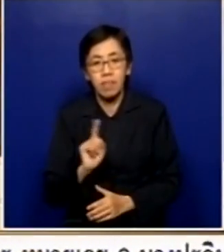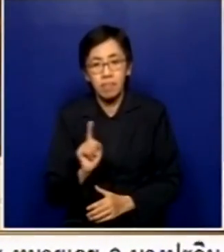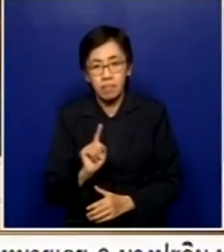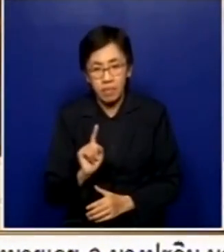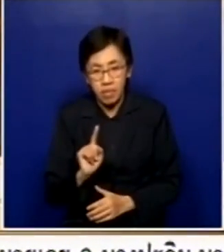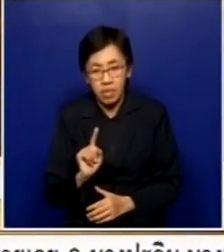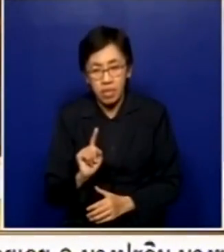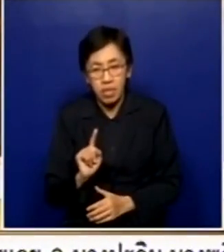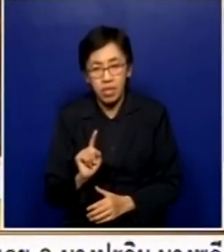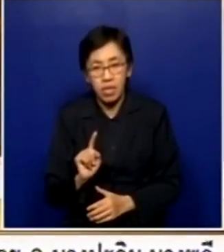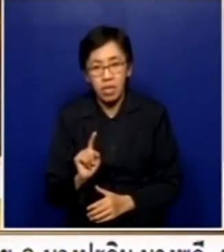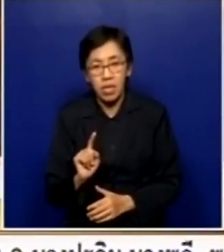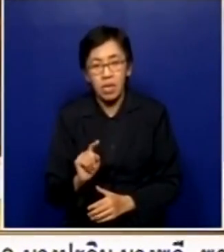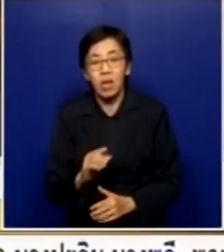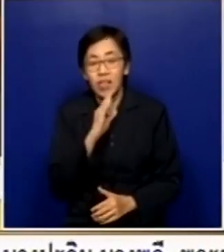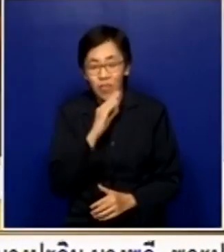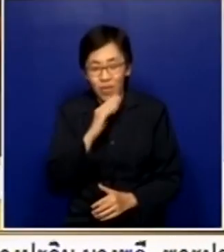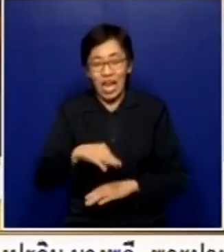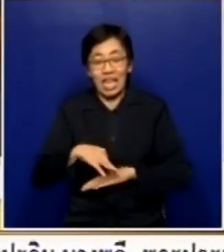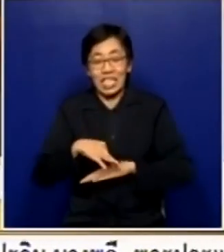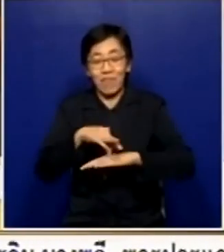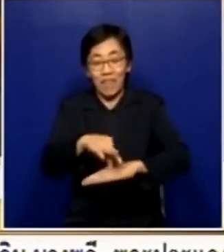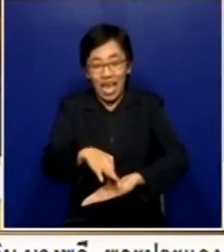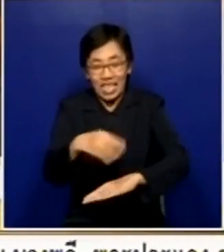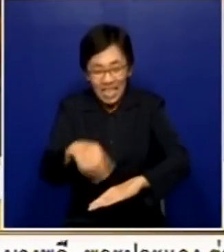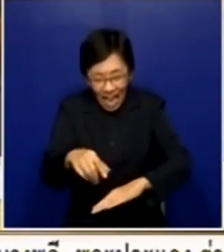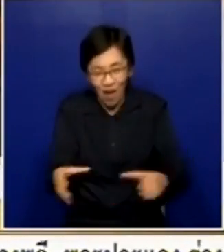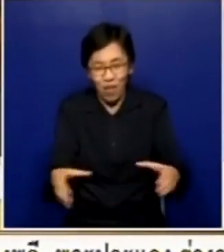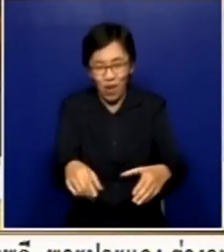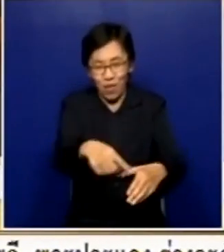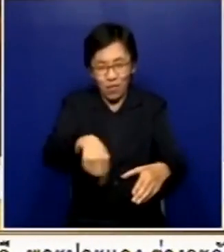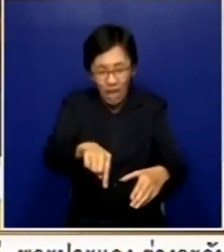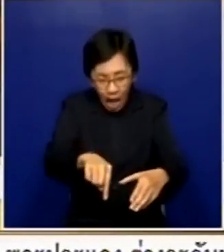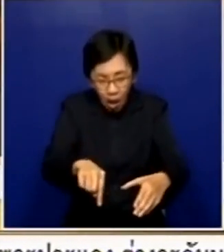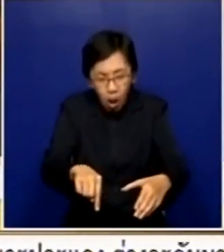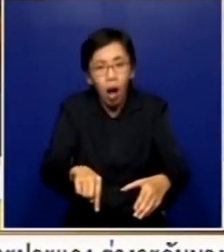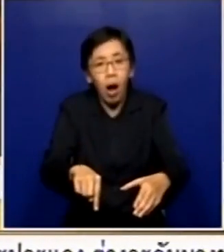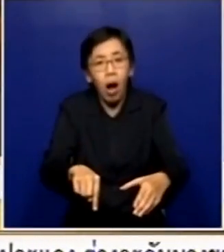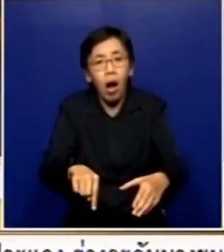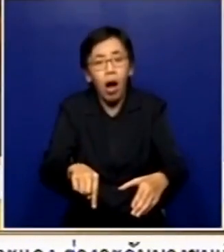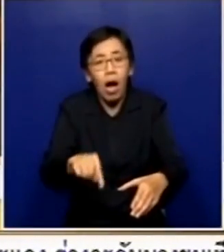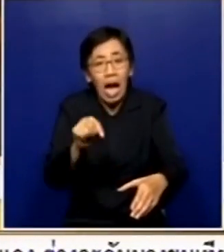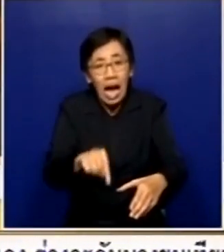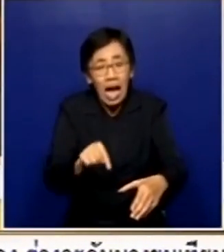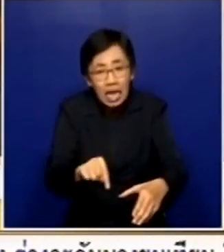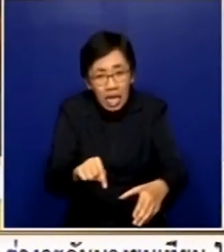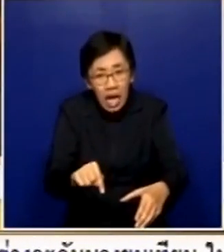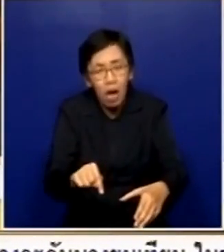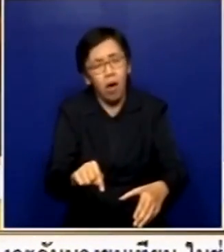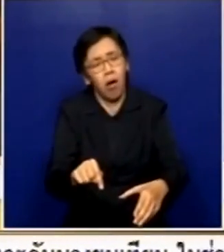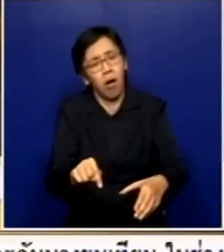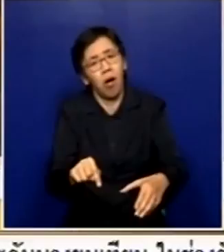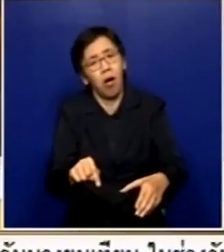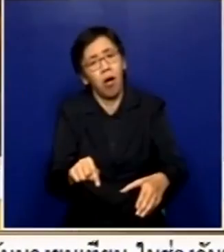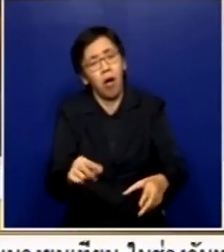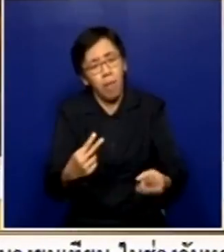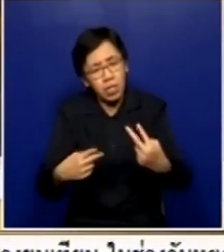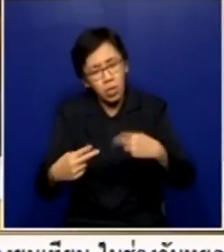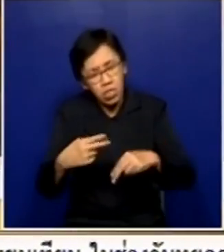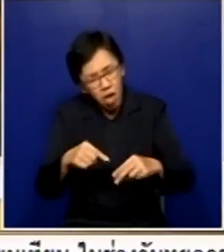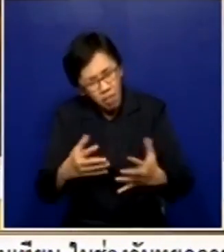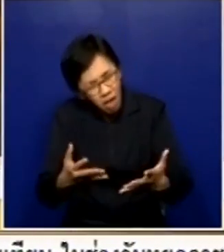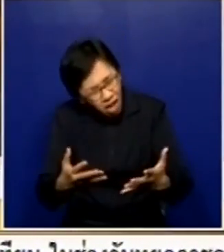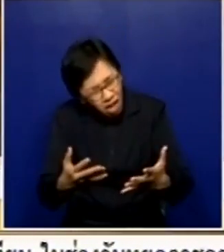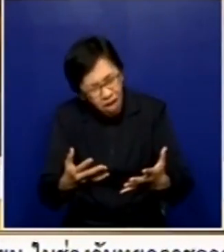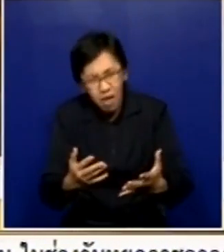พวกเขาจะต้องตรวจสอบในวันนี้แต่งตั้งขึ้นมาไม่ว่าจะเป็นสมาชิกวุฒิสภาชุดปัจจุบันหรือสภาชิกสภานิติบัญญัติ